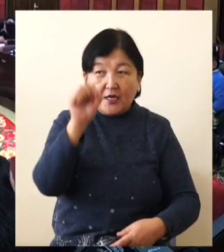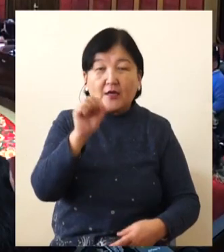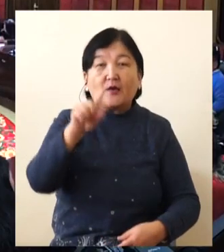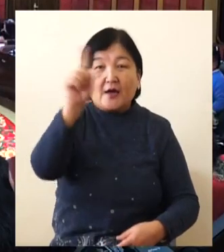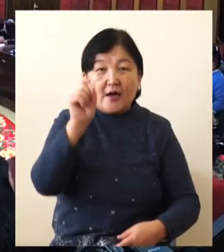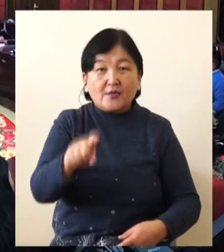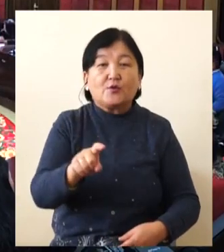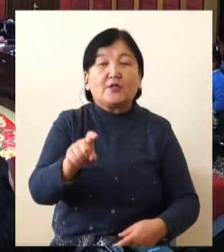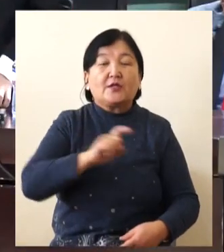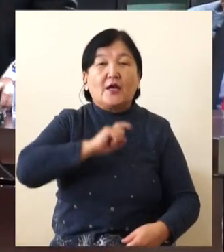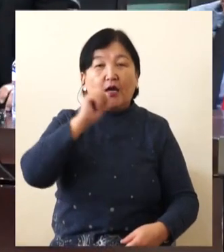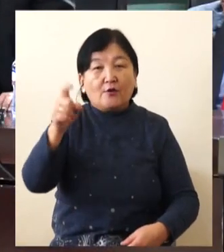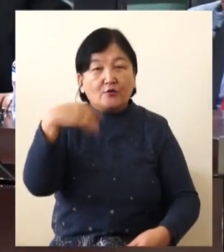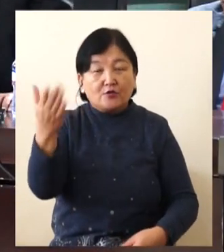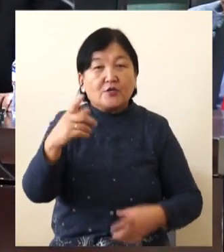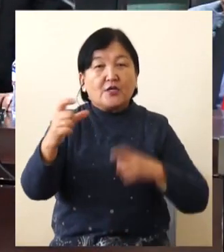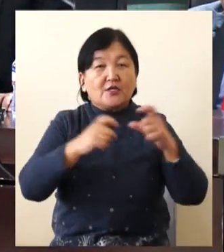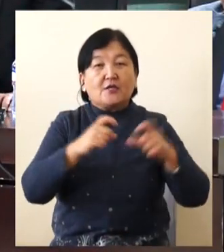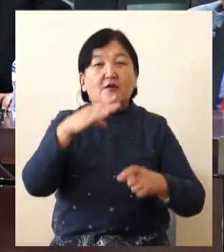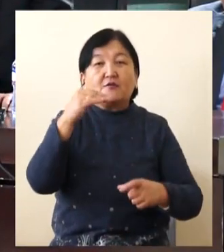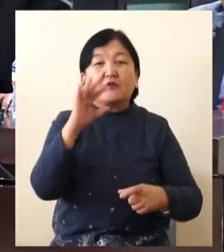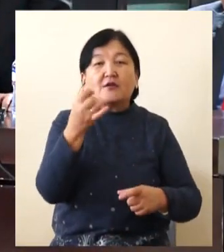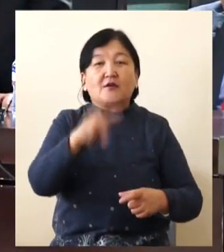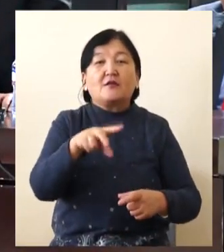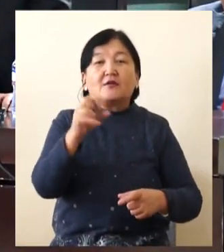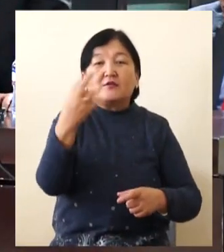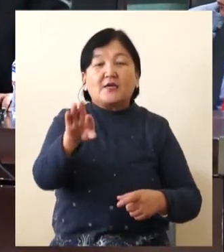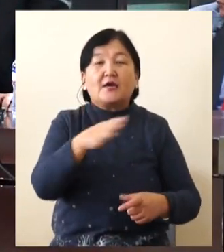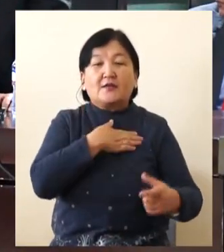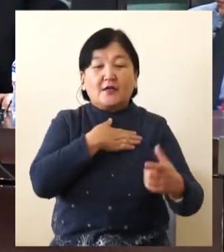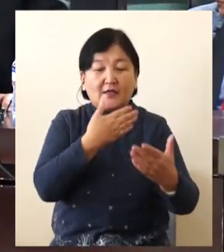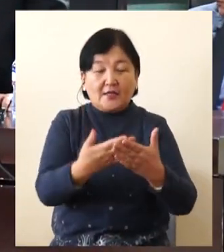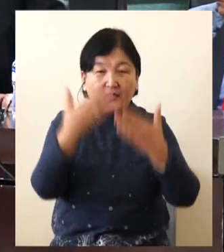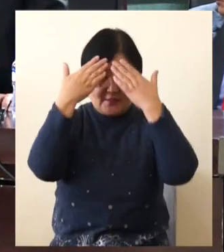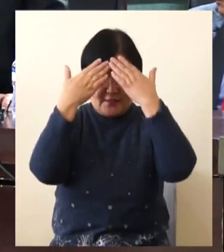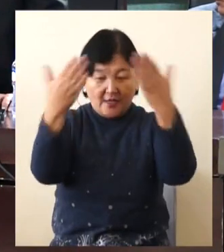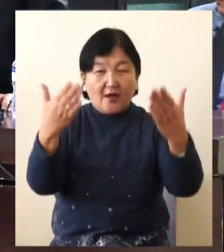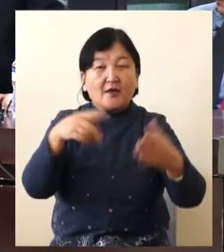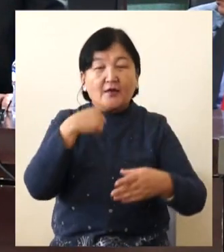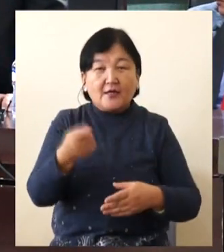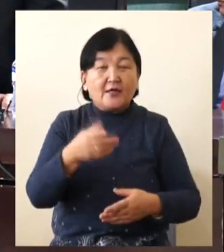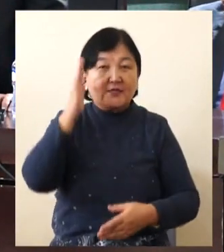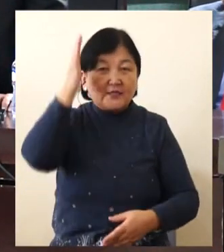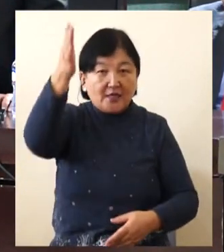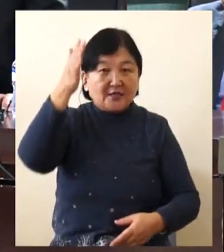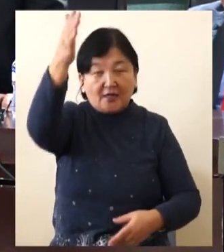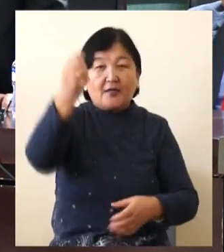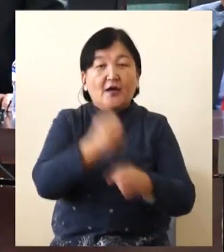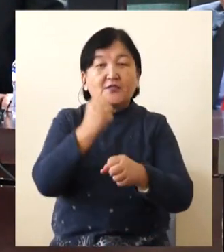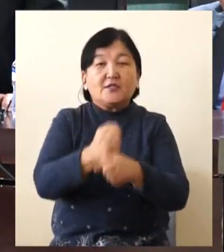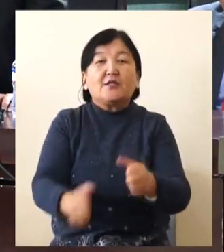хариулж өгсөн эдийн засгч Д.Жаргалсайхан одоо талархсанаа хэлээд цааш тийх